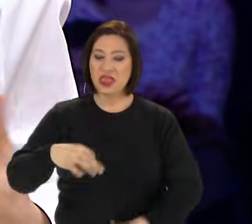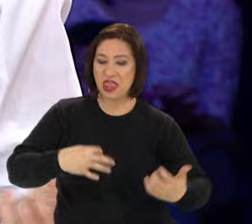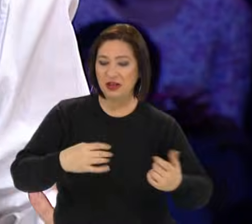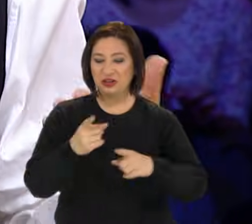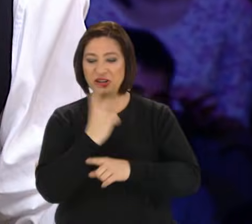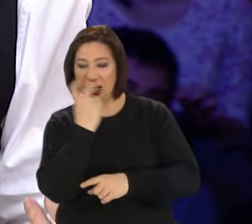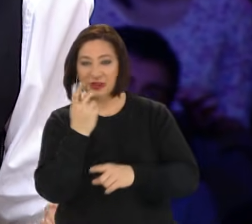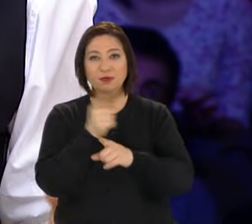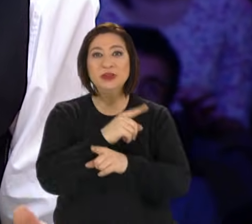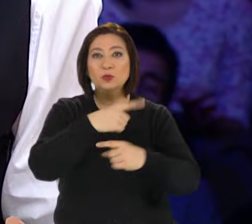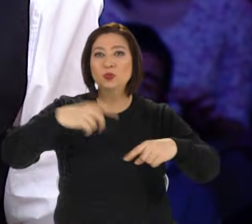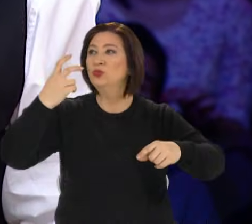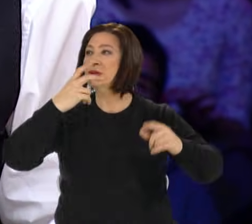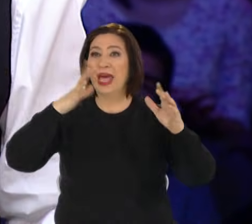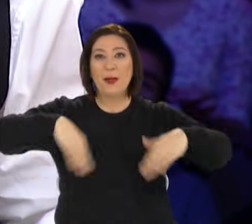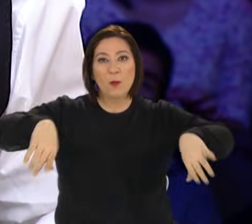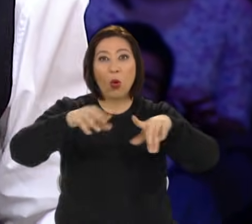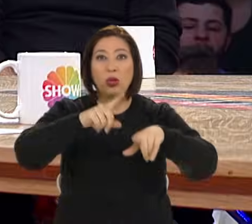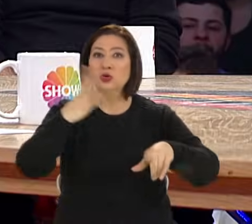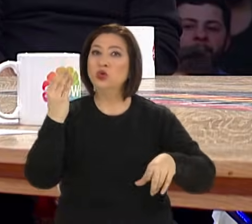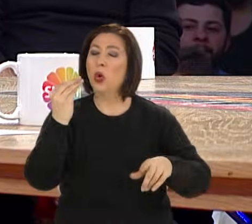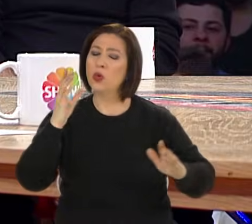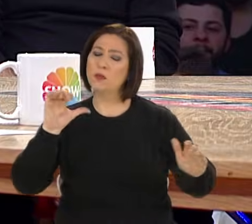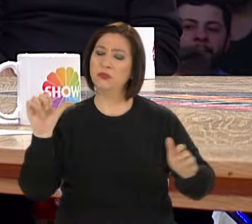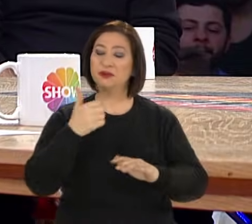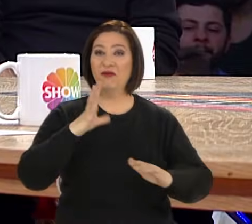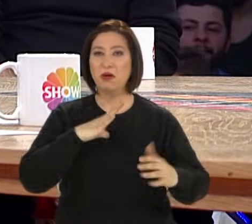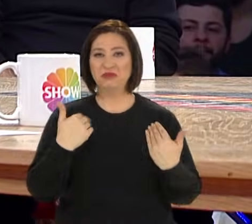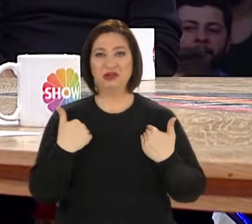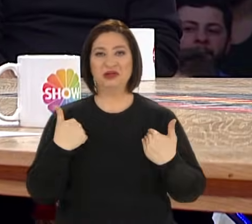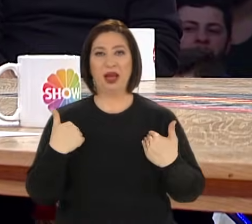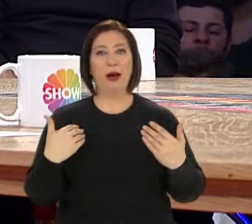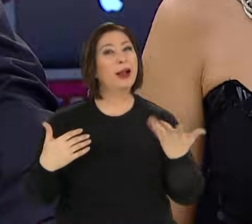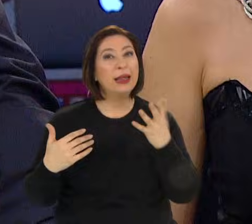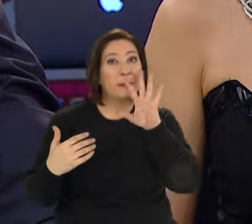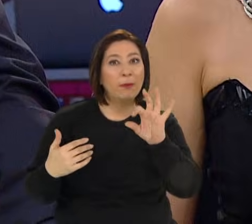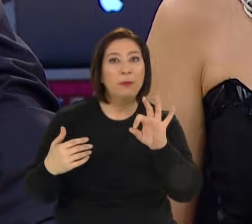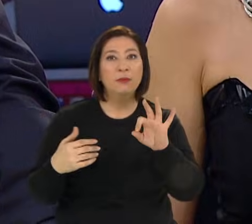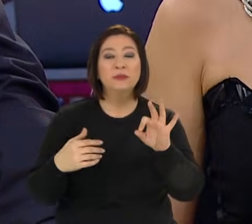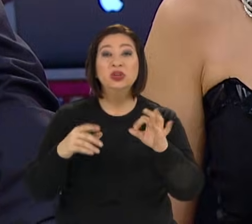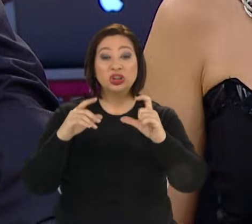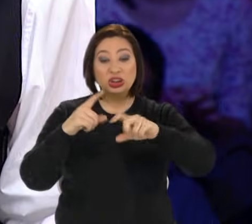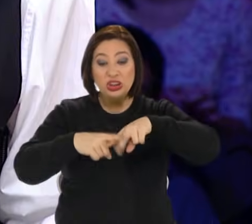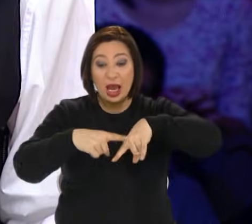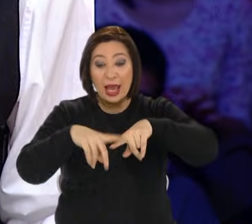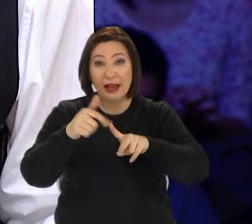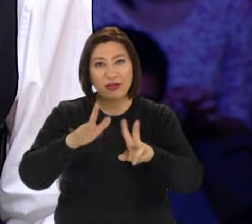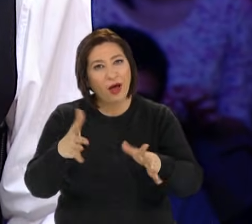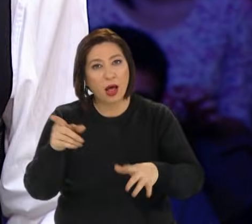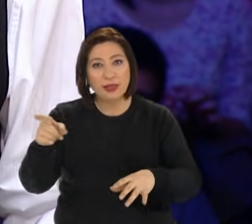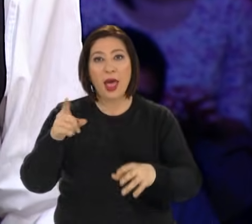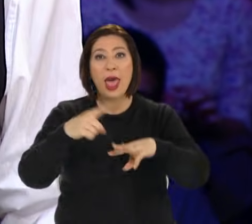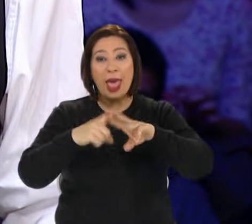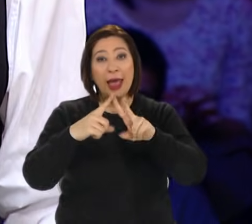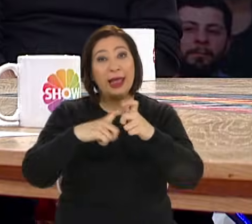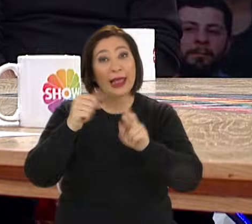mitarist, şarkıcı, bilmem ne, müzisyen filan. Onların çok alası var lan bizde. Hadi ya, kim o? İşte Cahit Mahit filan, Engin